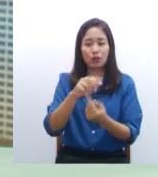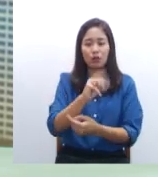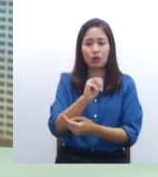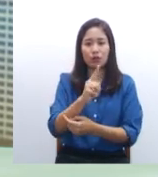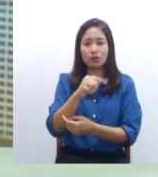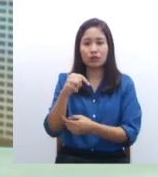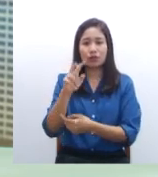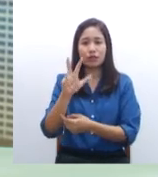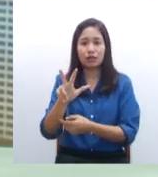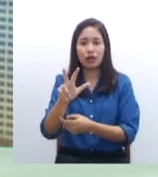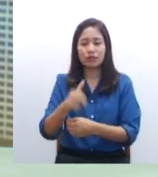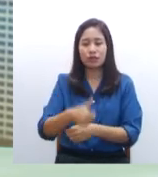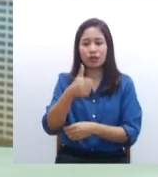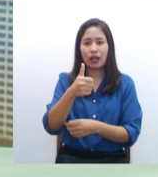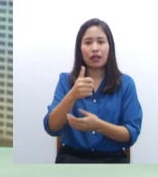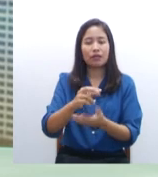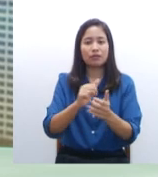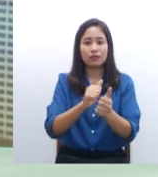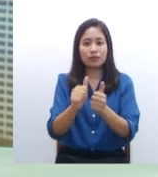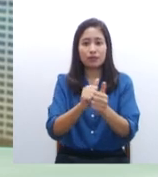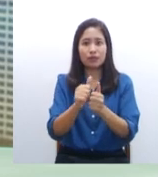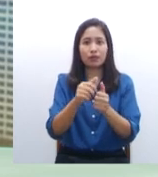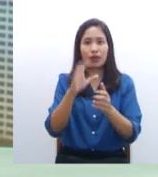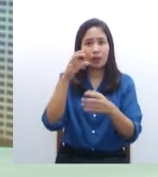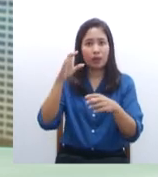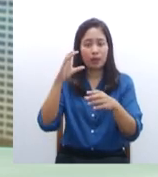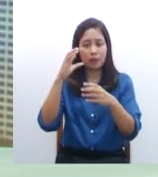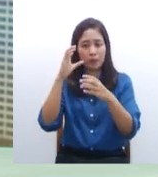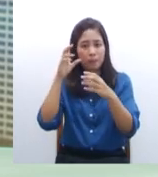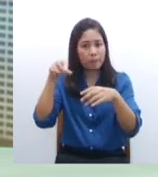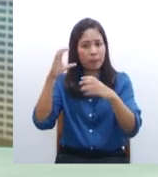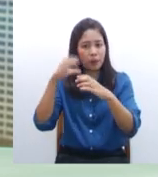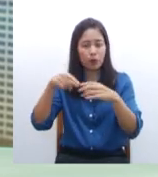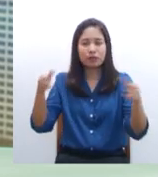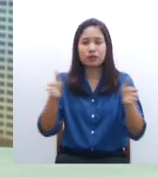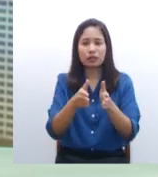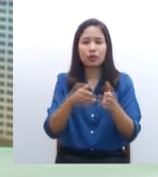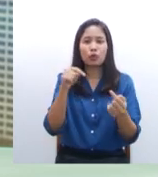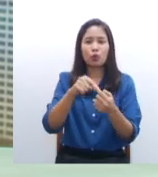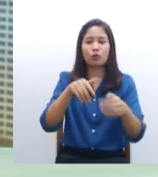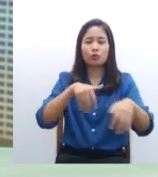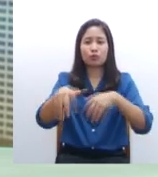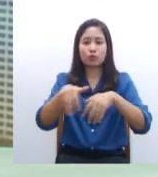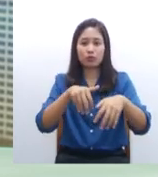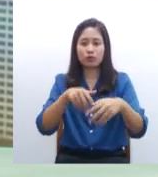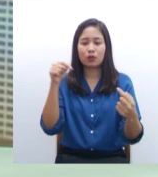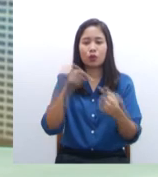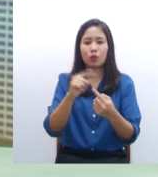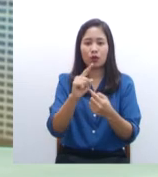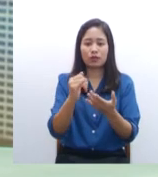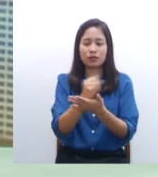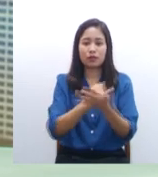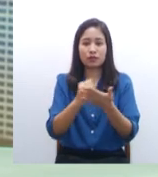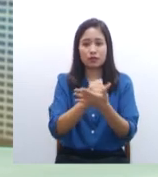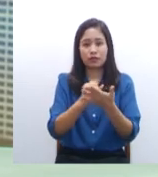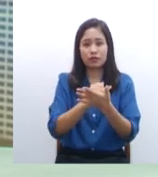ถึง3จากการประกวดภาพยนตร์สั้นภายใต้แนวคิดองค์ความรู้สู่ชุมชนนะคะจากงานมหกรรมความสามารถท